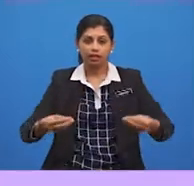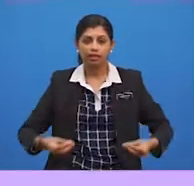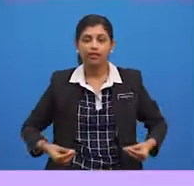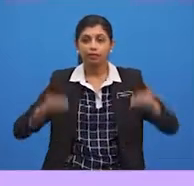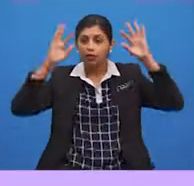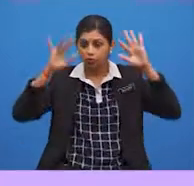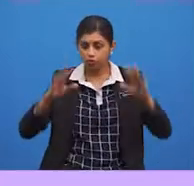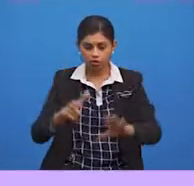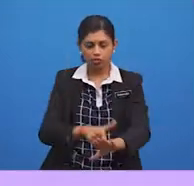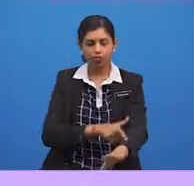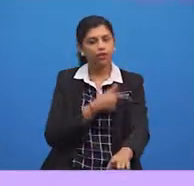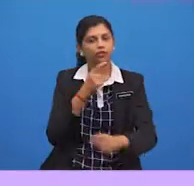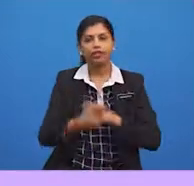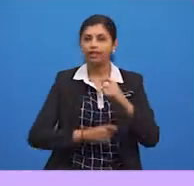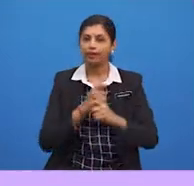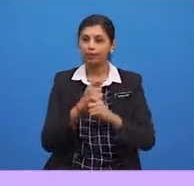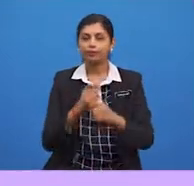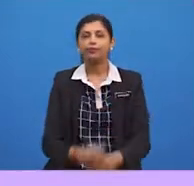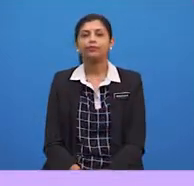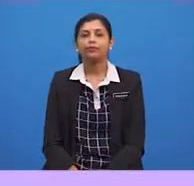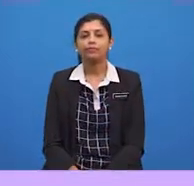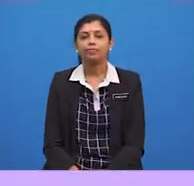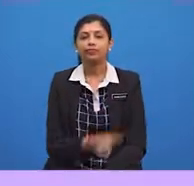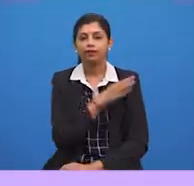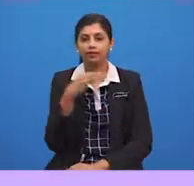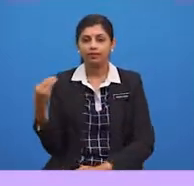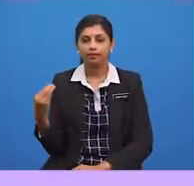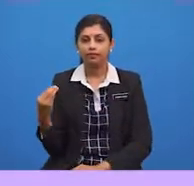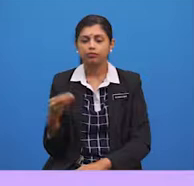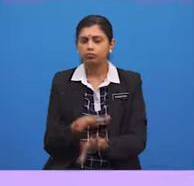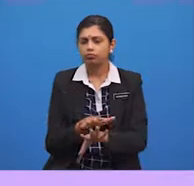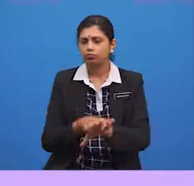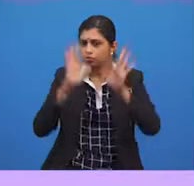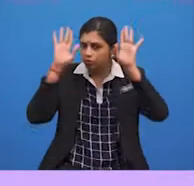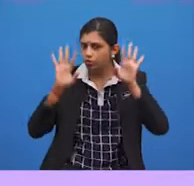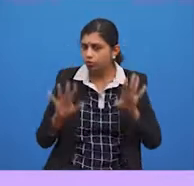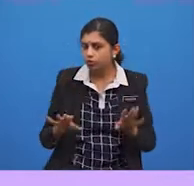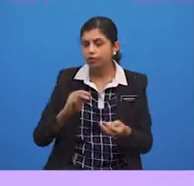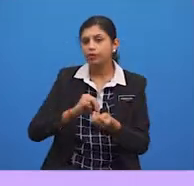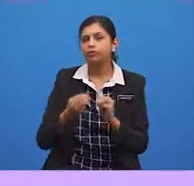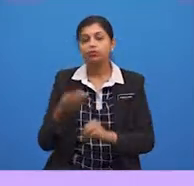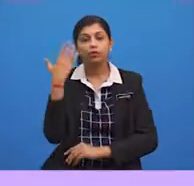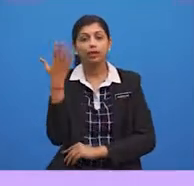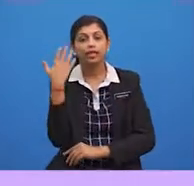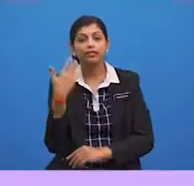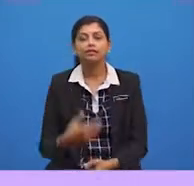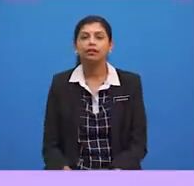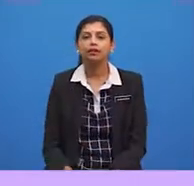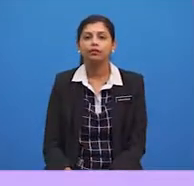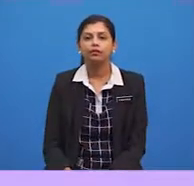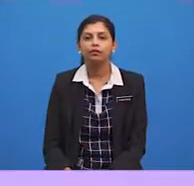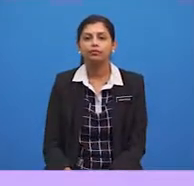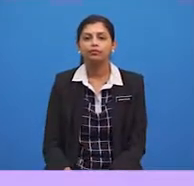tahun dan hujan lebih banyak turun pada musim panas. Hujan